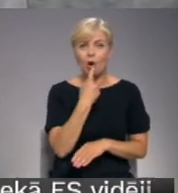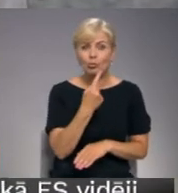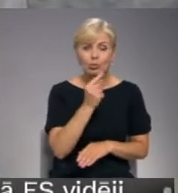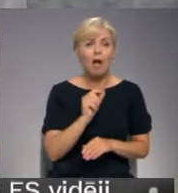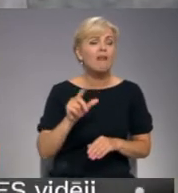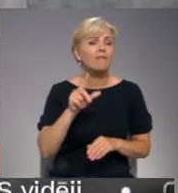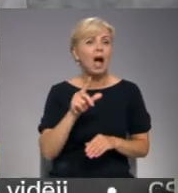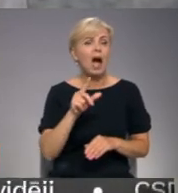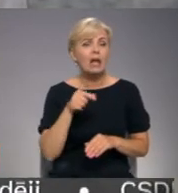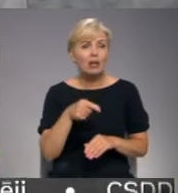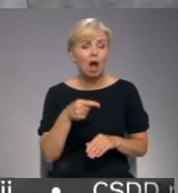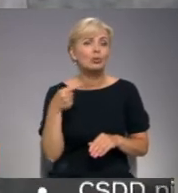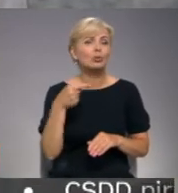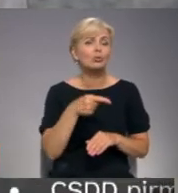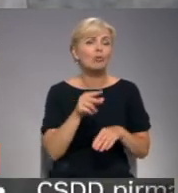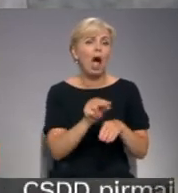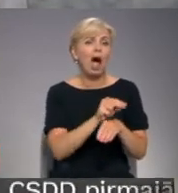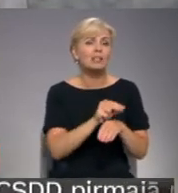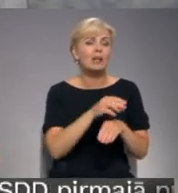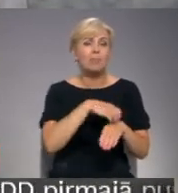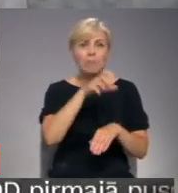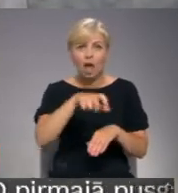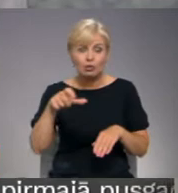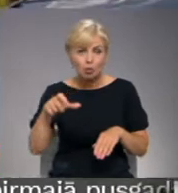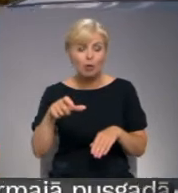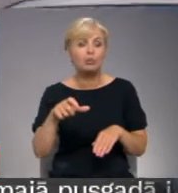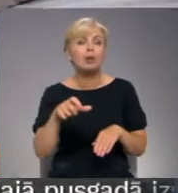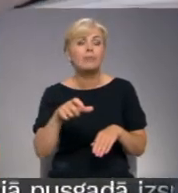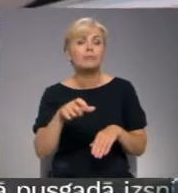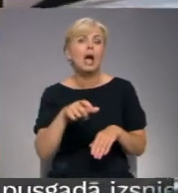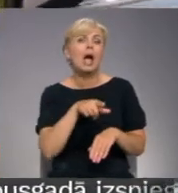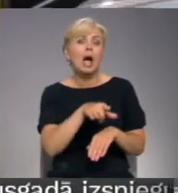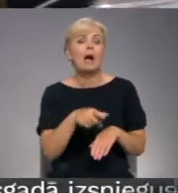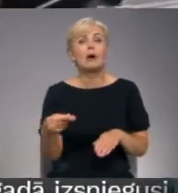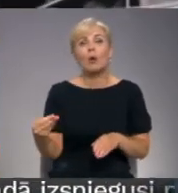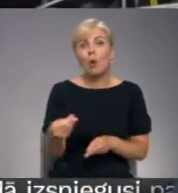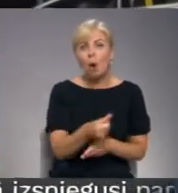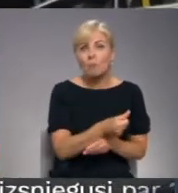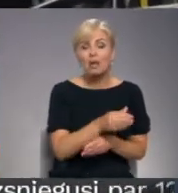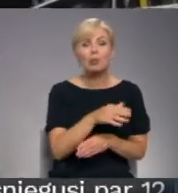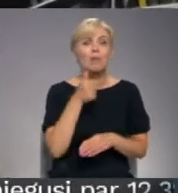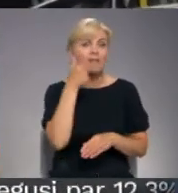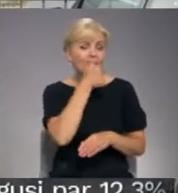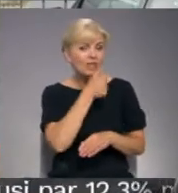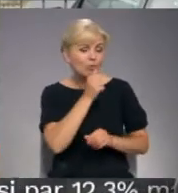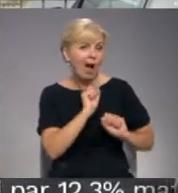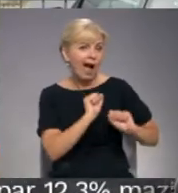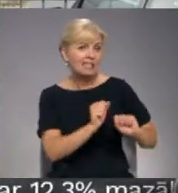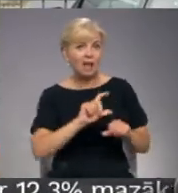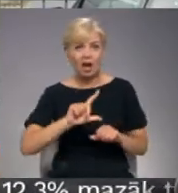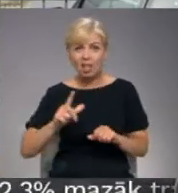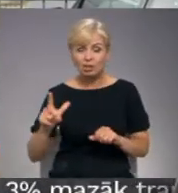nekā 1000 ārstniecības personām, par kurām šīs atskaitas tiek sniegtas. Arī kompensācijas par individuālajiem